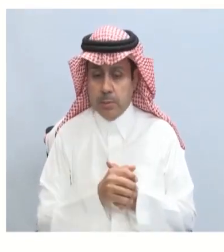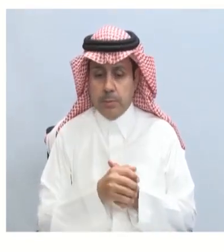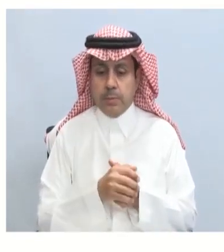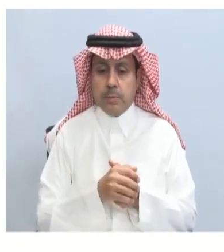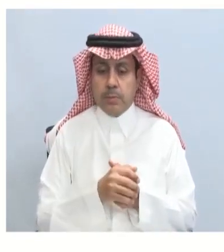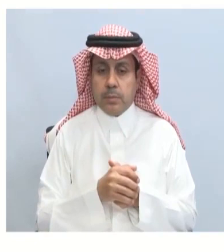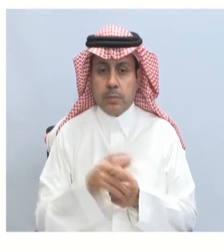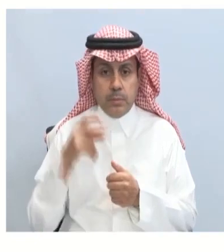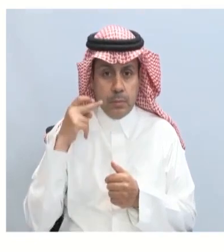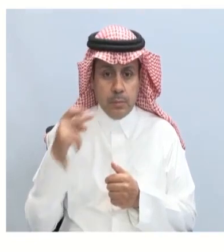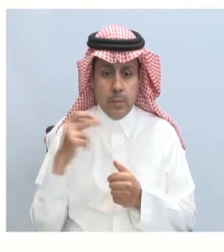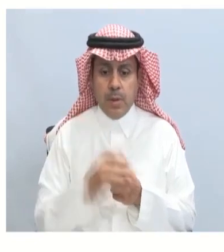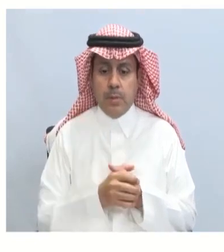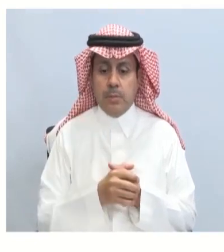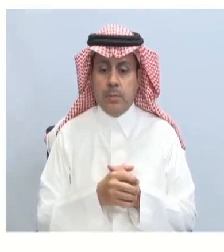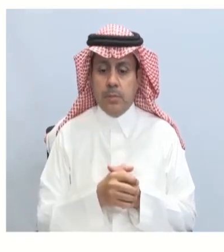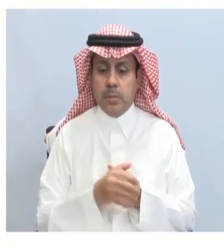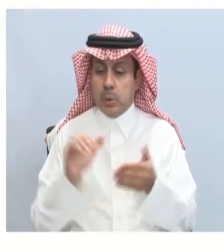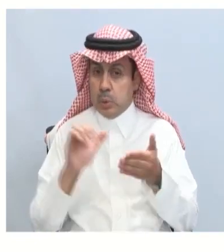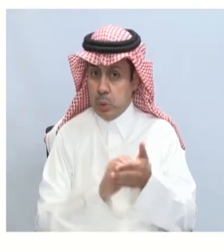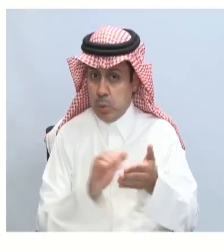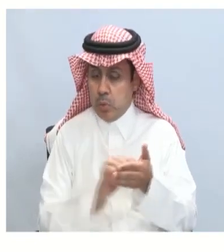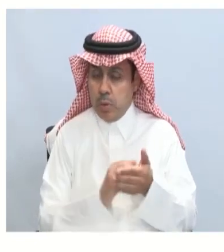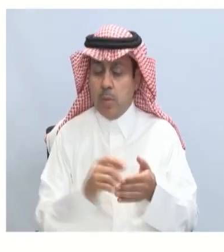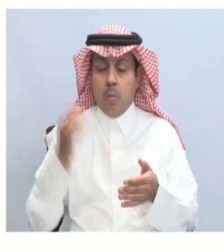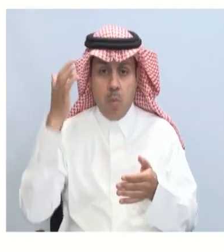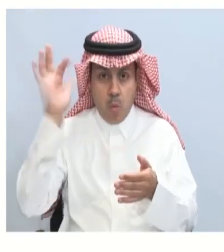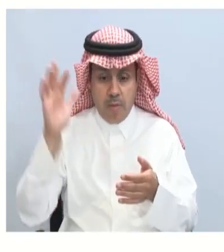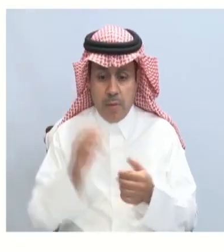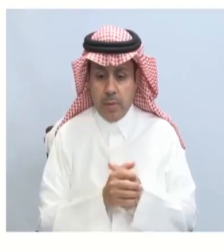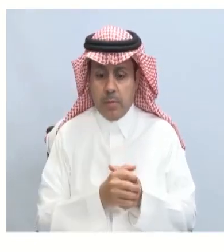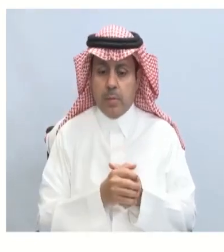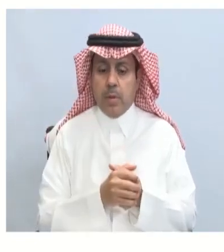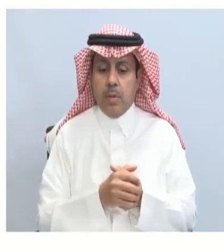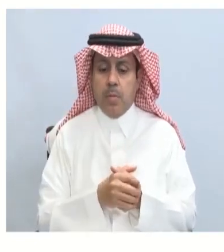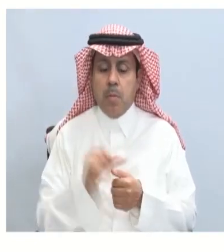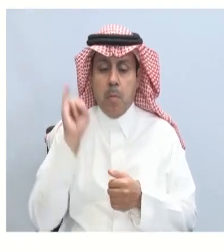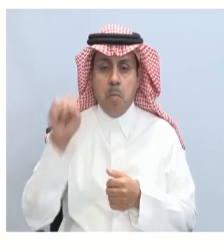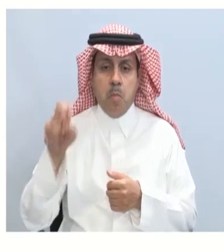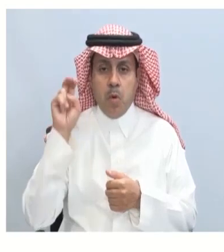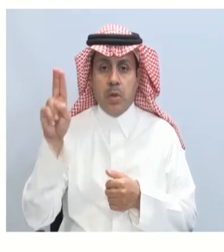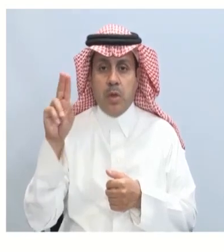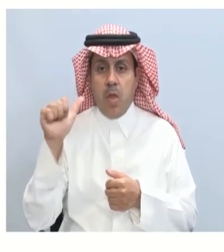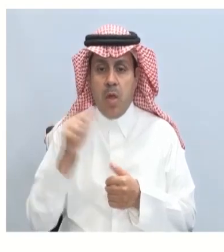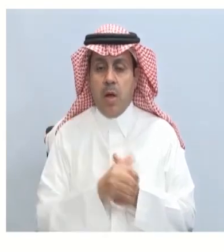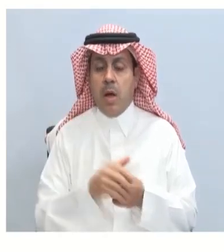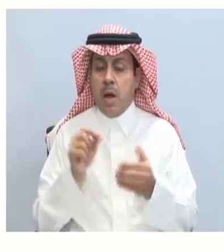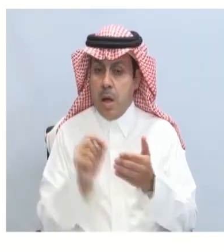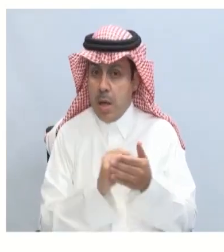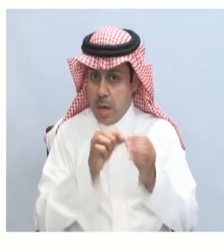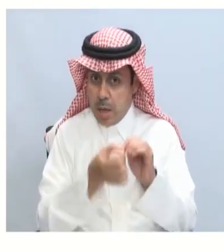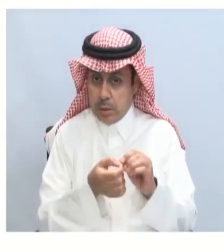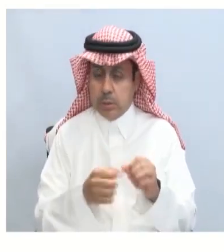الجواب على السؤال هنا اولا الشروط الموافقه لمقتضى العقد هي التي